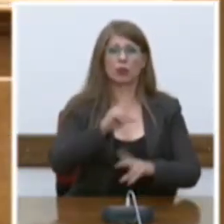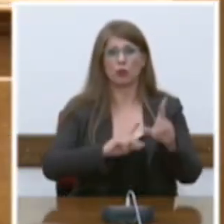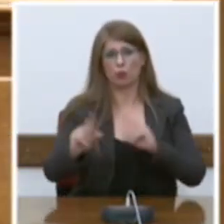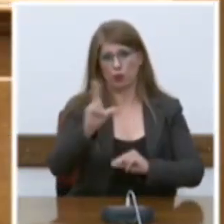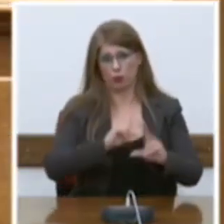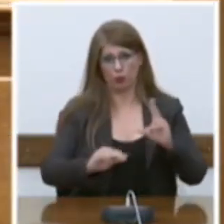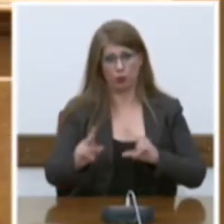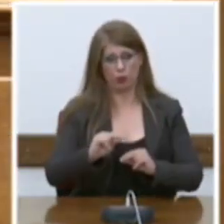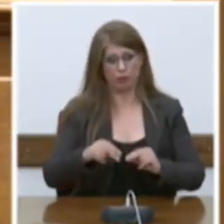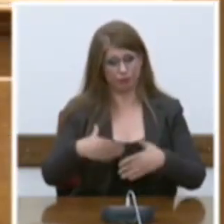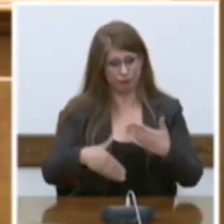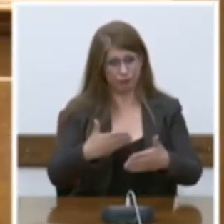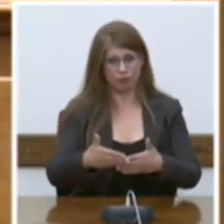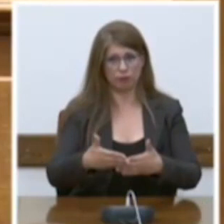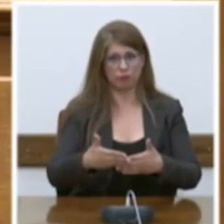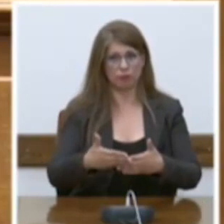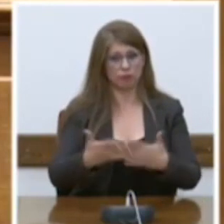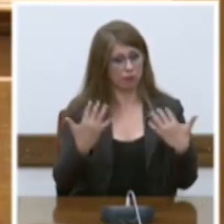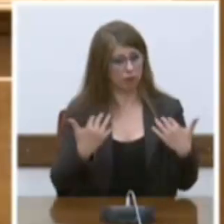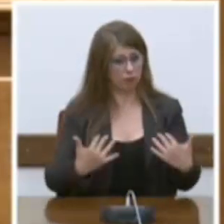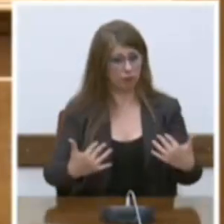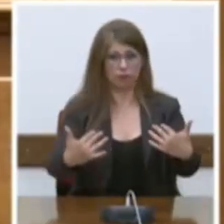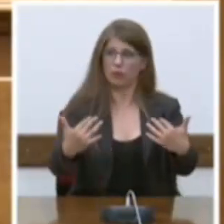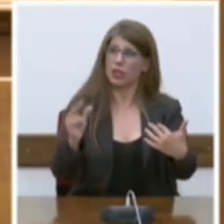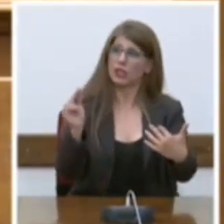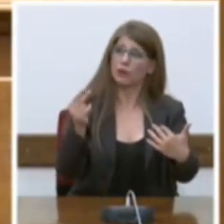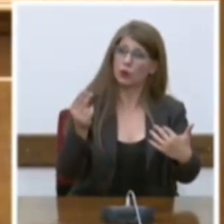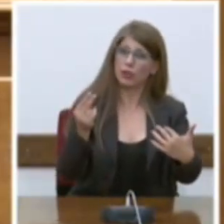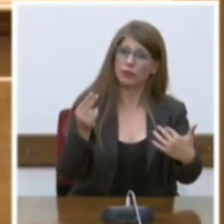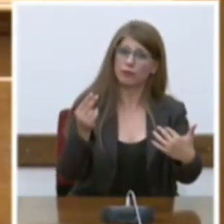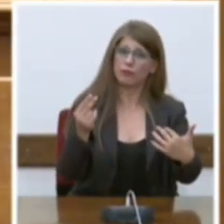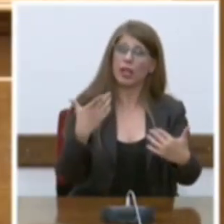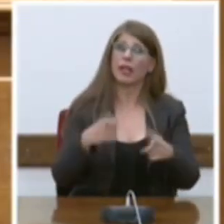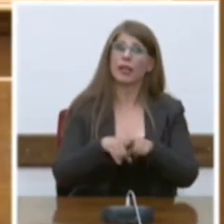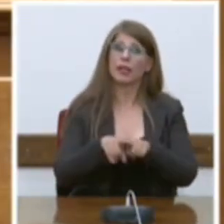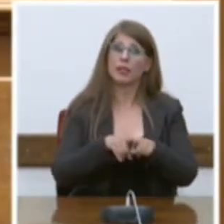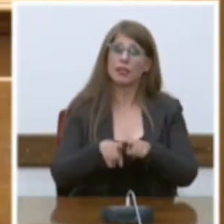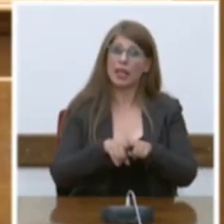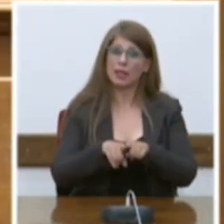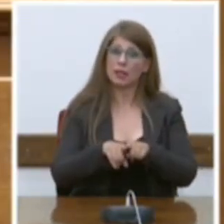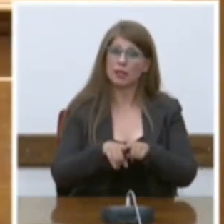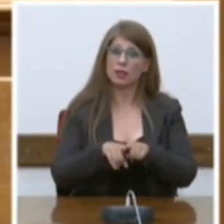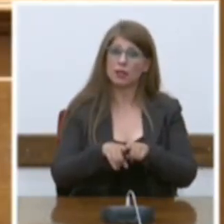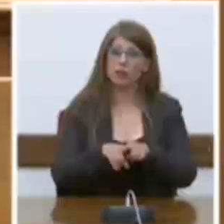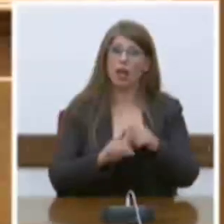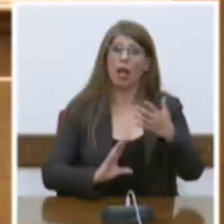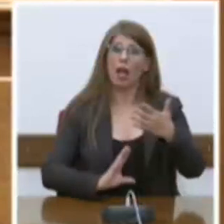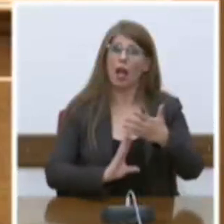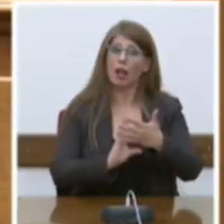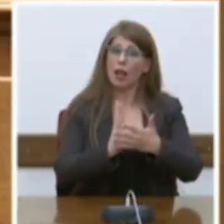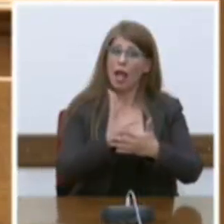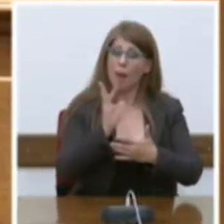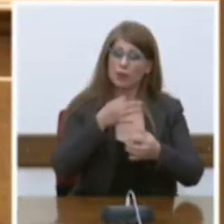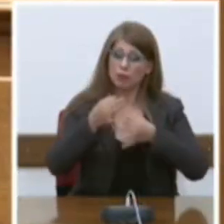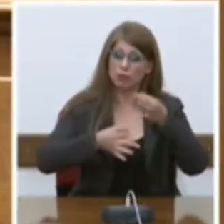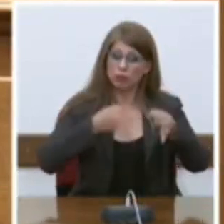που διεξάγεται ενώπιον της Εθνικής Αντιπροσωπείας και αφορά την ανάπτυξη των προγραμματικών θέσεων